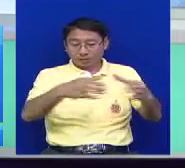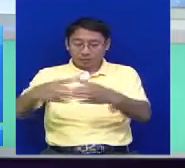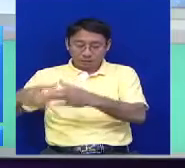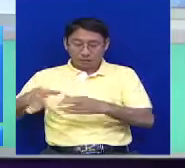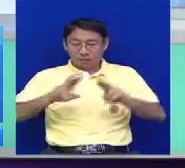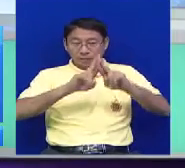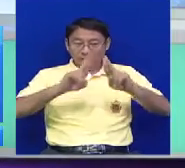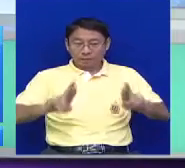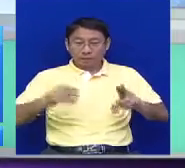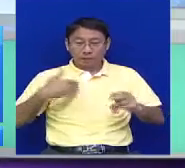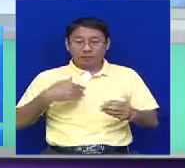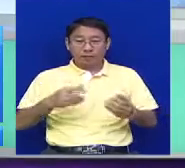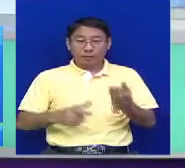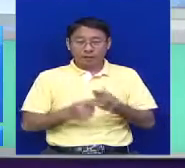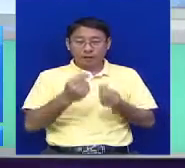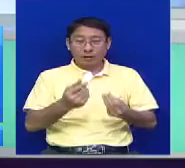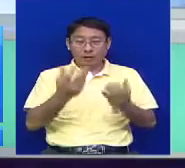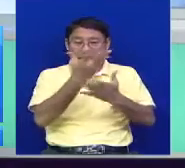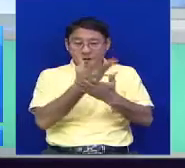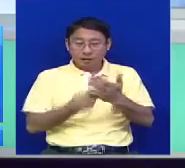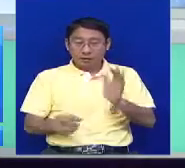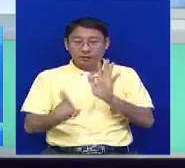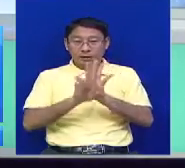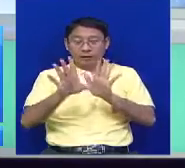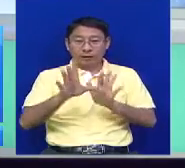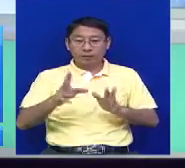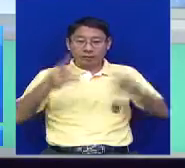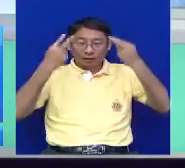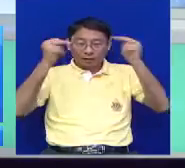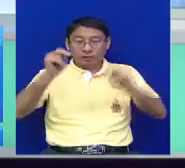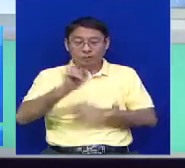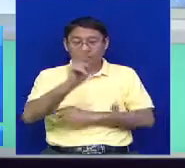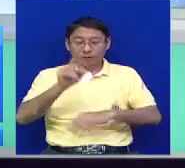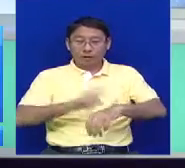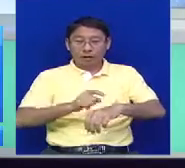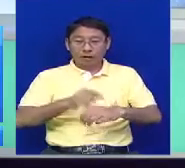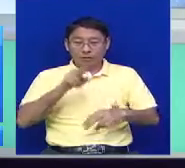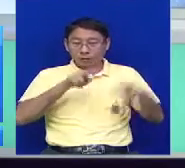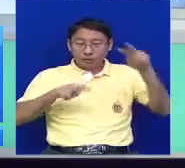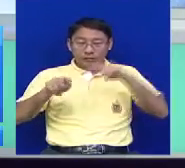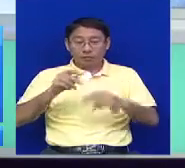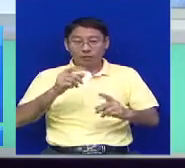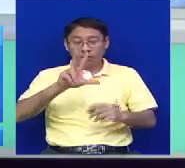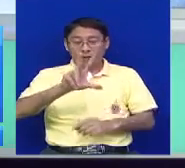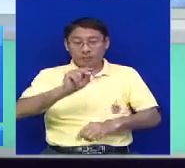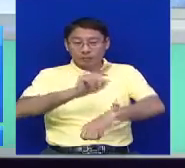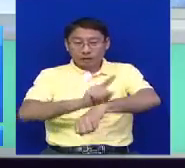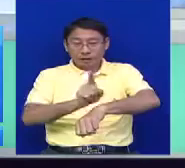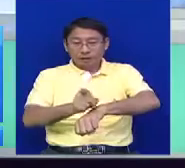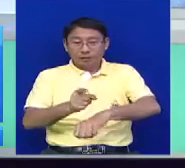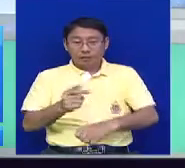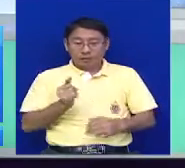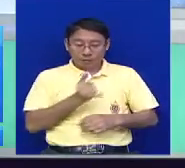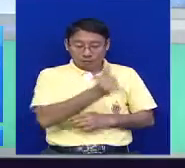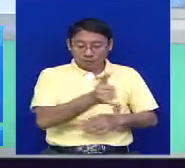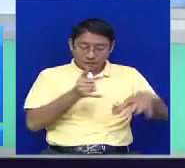นั้นอาทิตย์นี้เลยเหลือแค่บูธเดียว ปกติ 3-4 บูธท่านนายกรัฐมนตรีใช้เวลาในการเดินชมบูธเนี่ยประมาณครึ่งชั่วโมง แล้วท่านเดินทุกบูธ